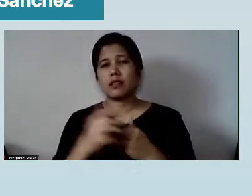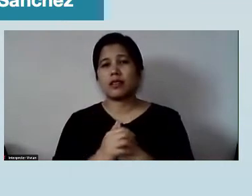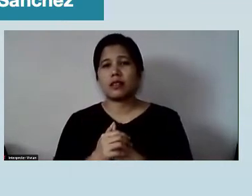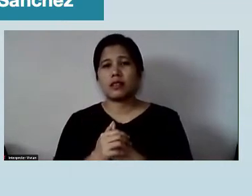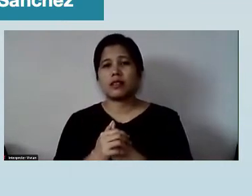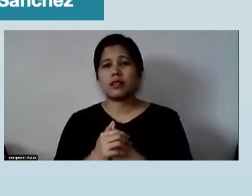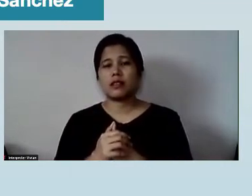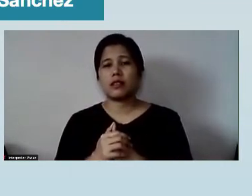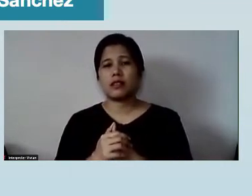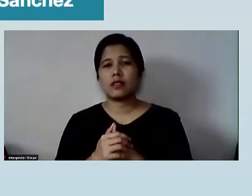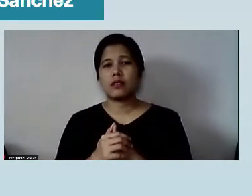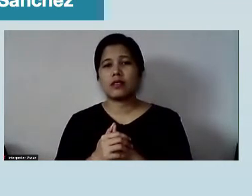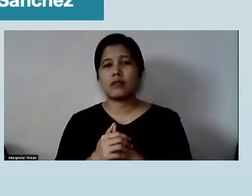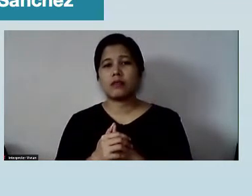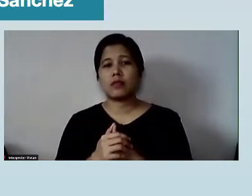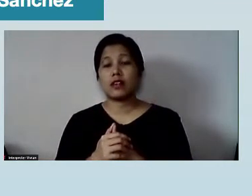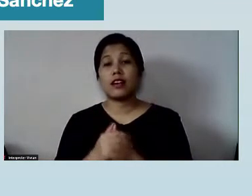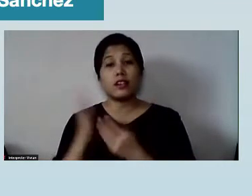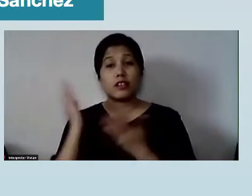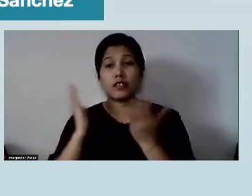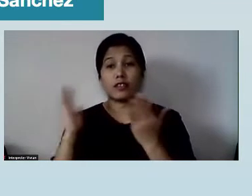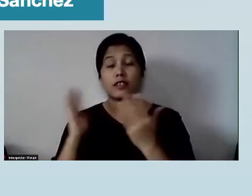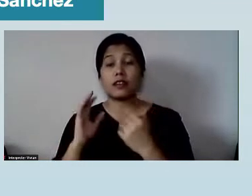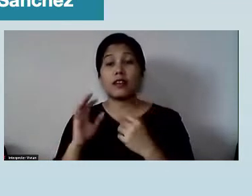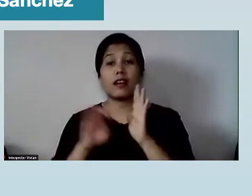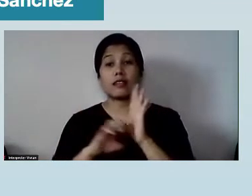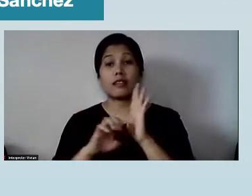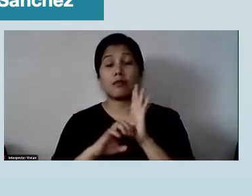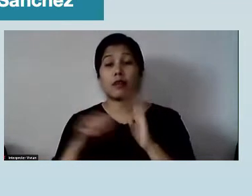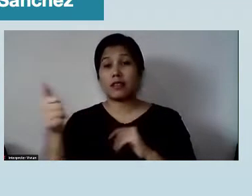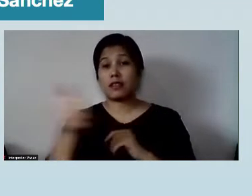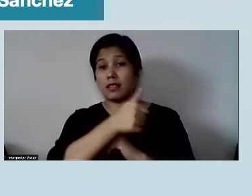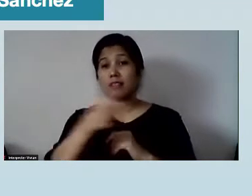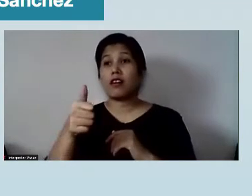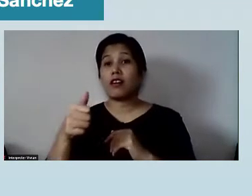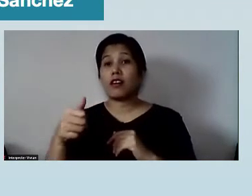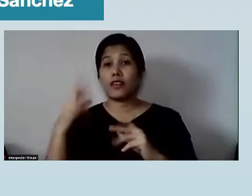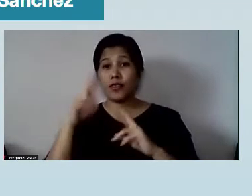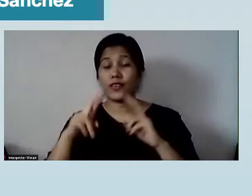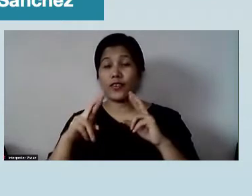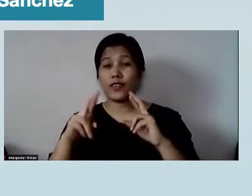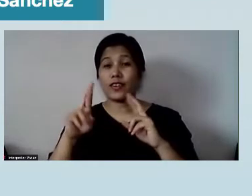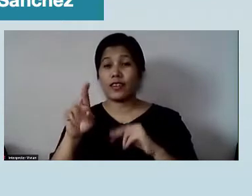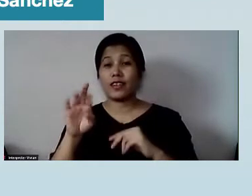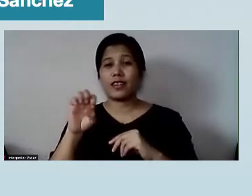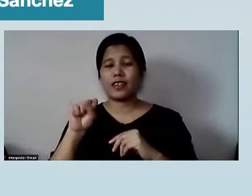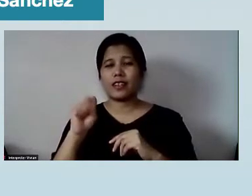shuttle services. For example, you're going to a resort or mayroon kayong mga